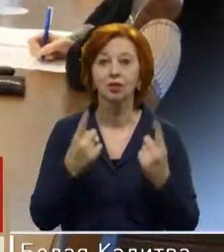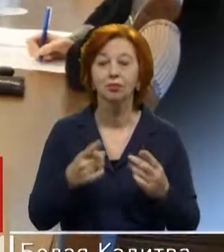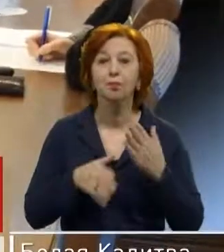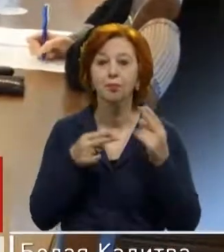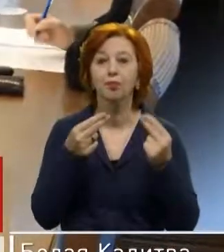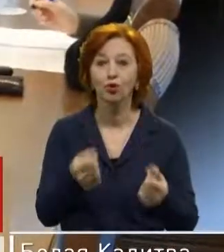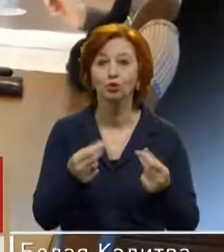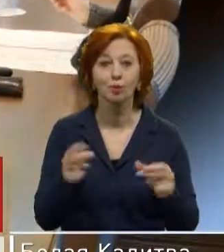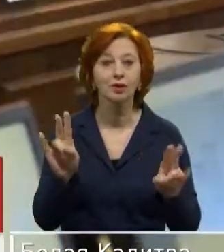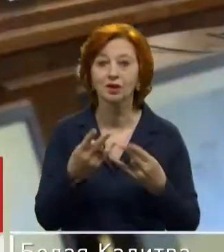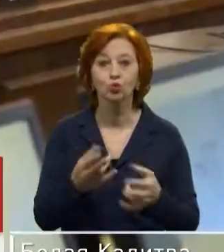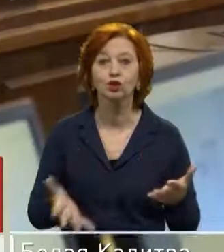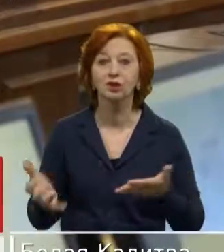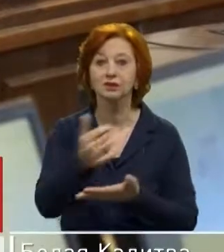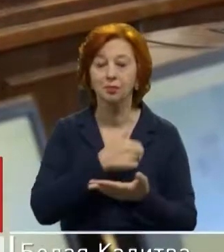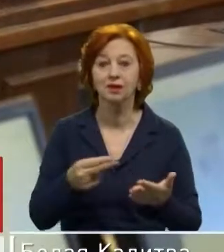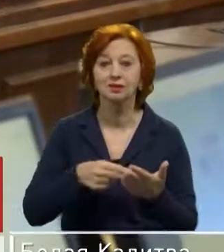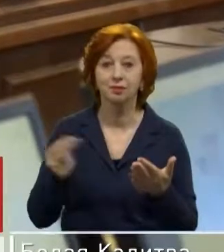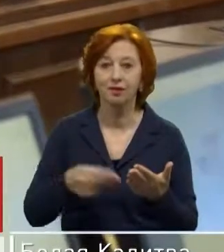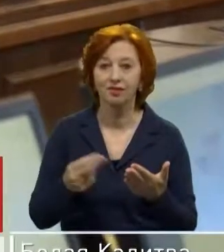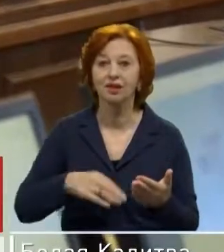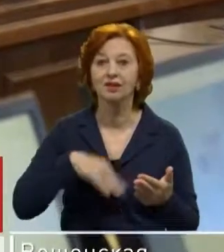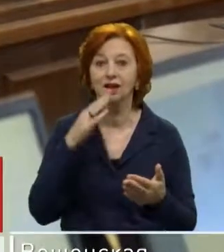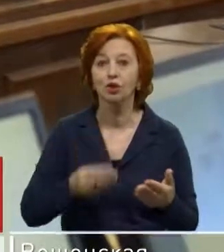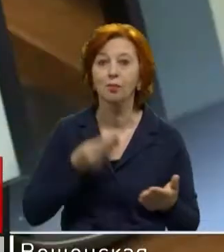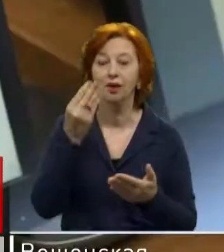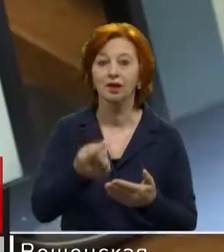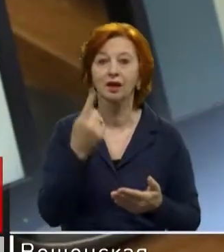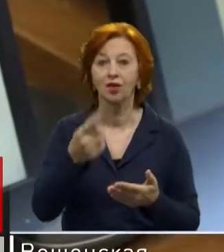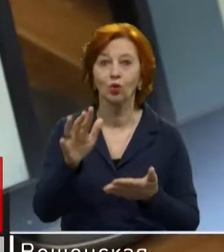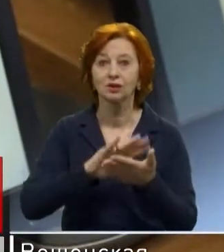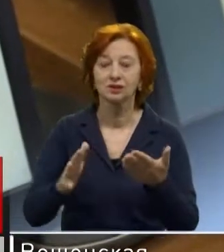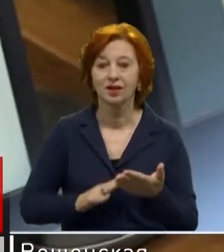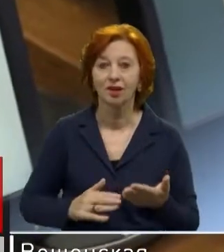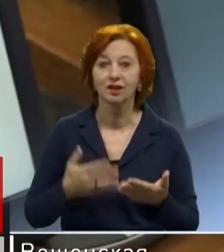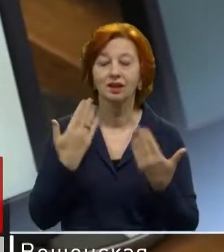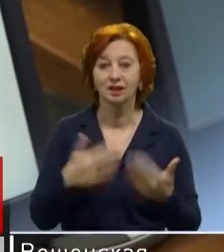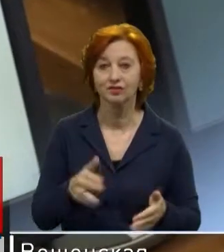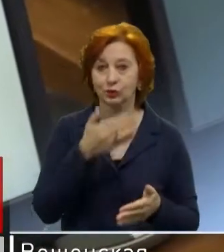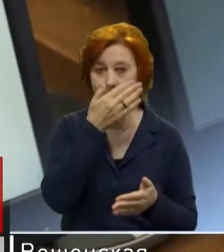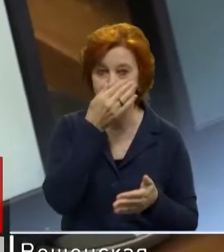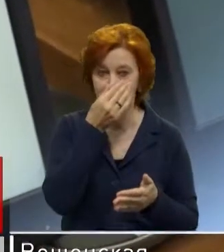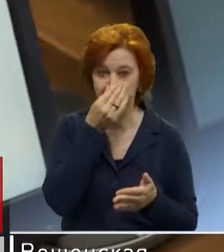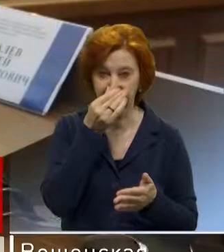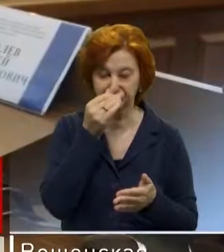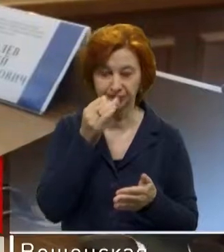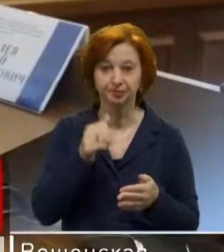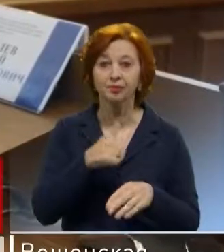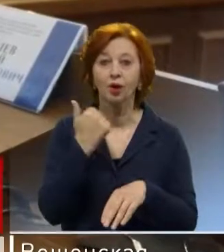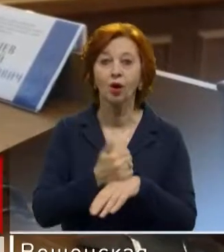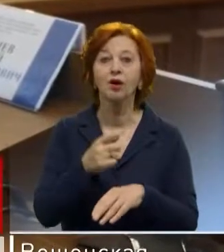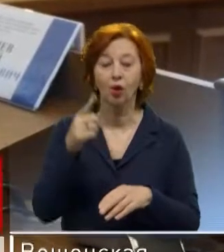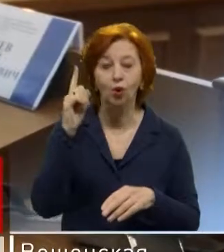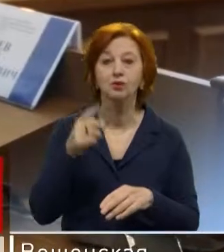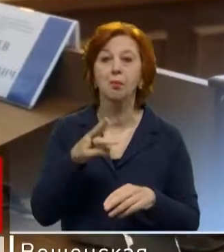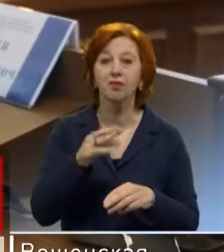будет собирать дополнительных справок. Достаточно подать одно заявление в электронном формате через портал госуслуги или через МФЦ и